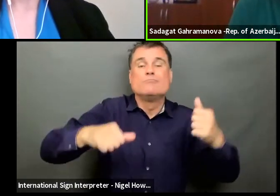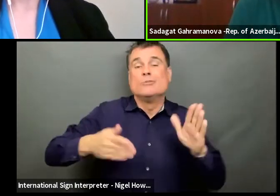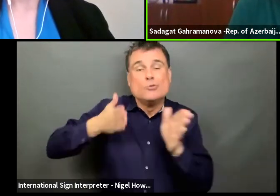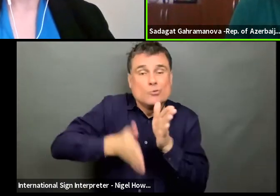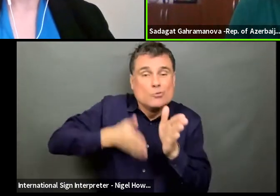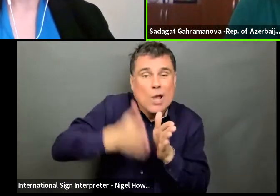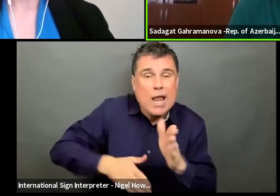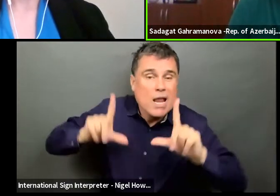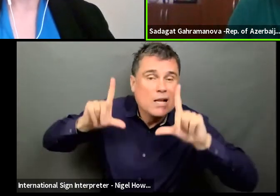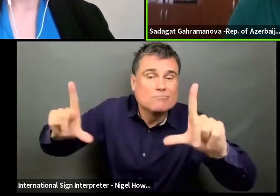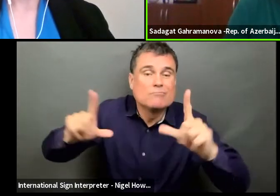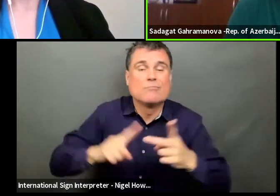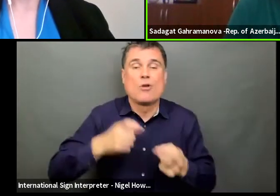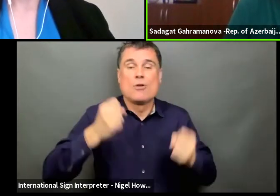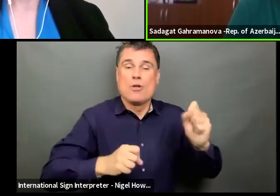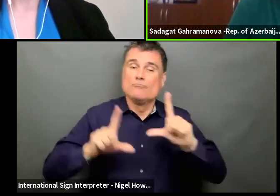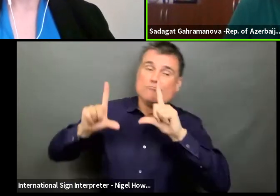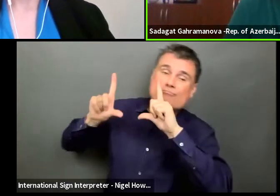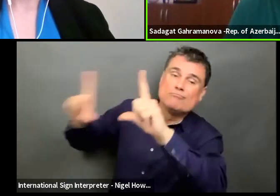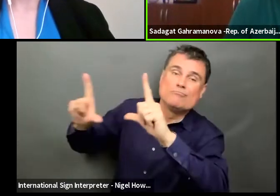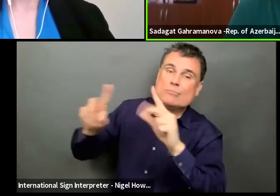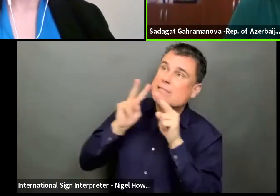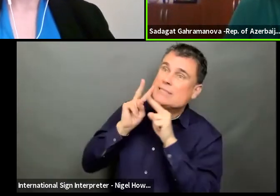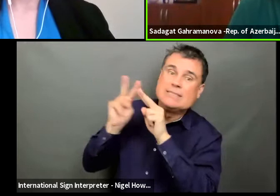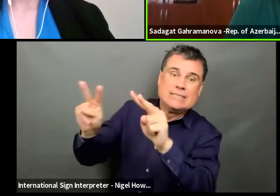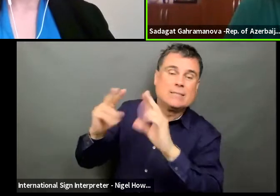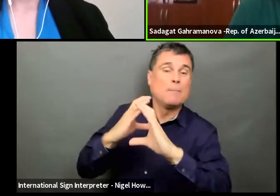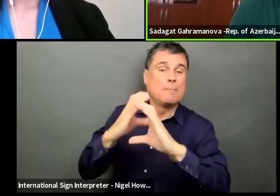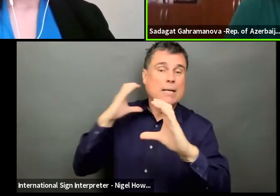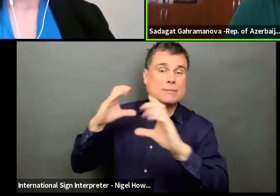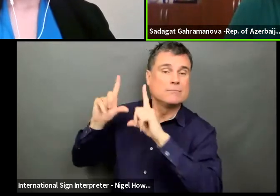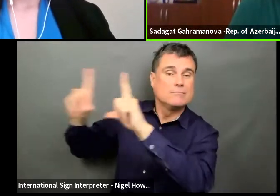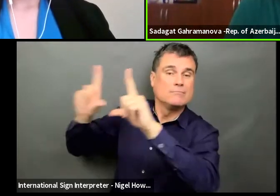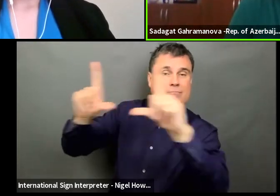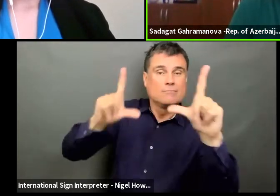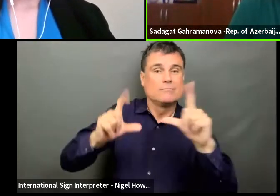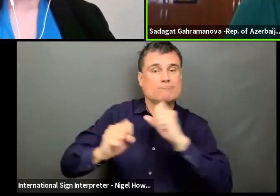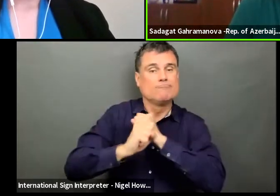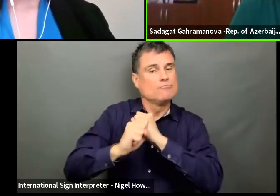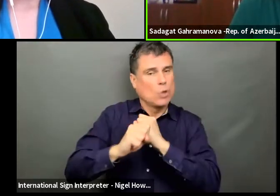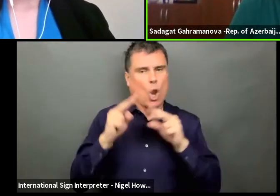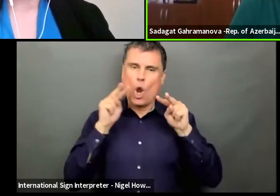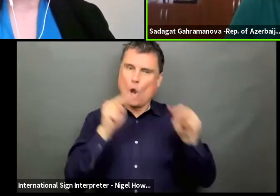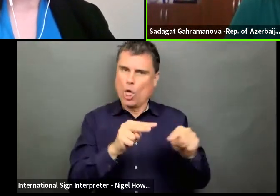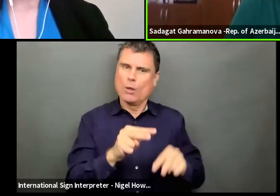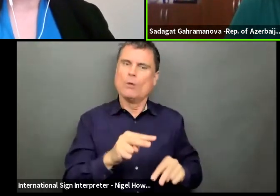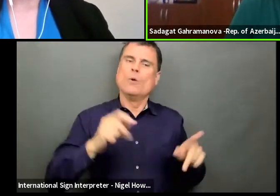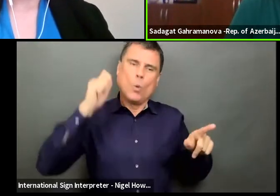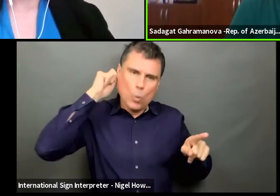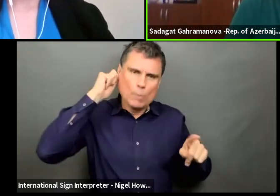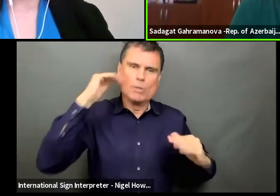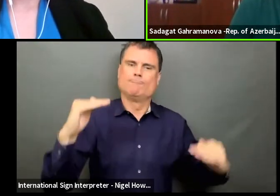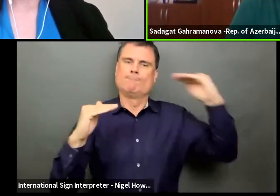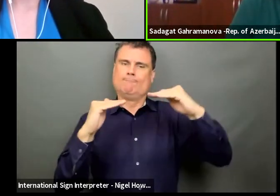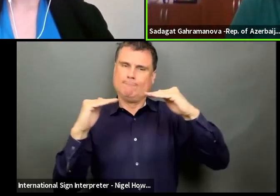Правительство намерено продолжить программное и просвещение населения о вредах селективных абортов,